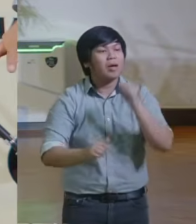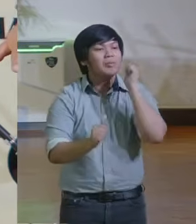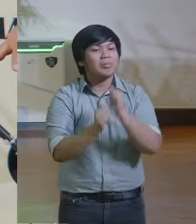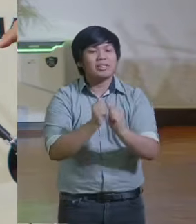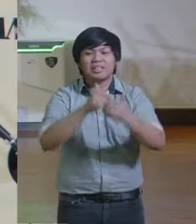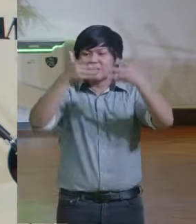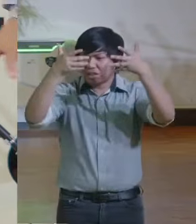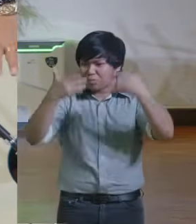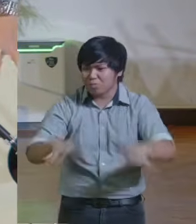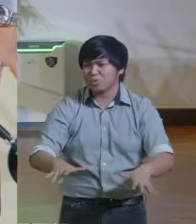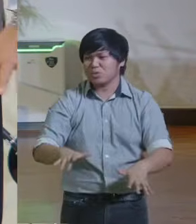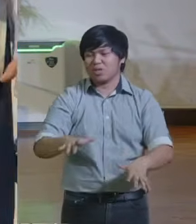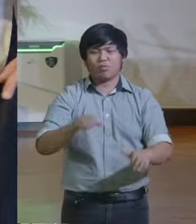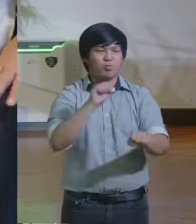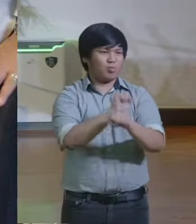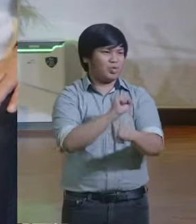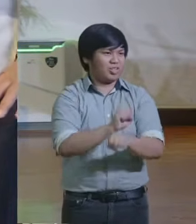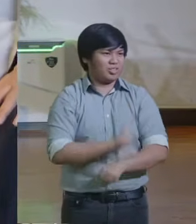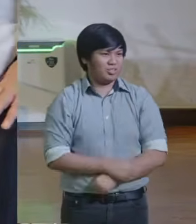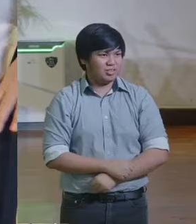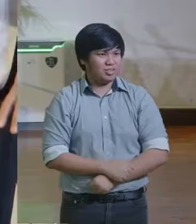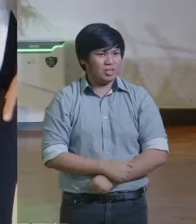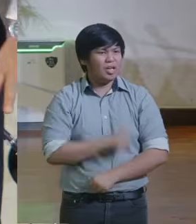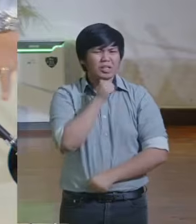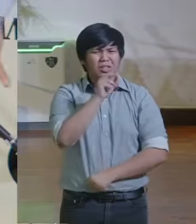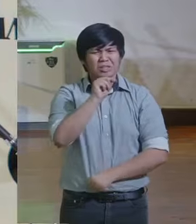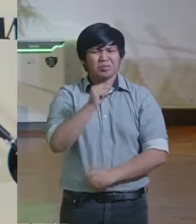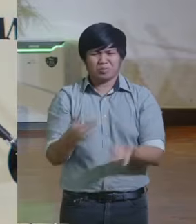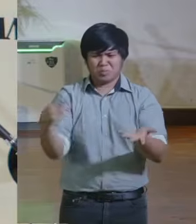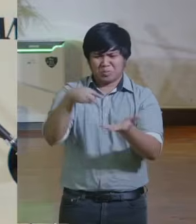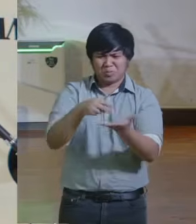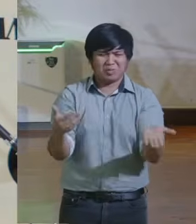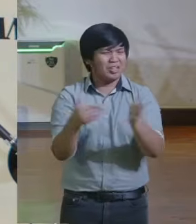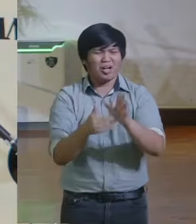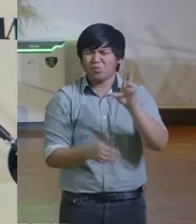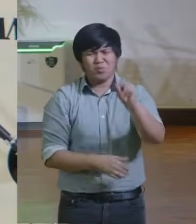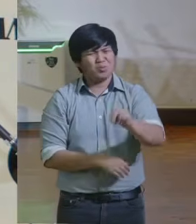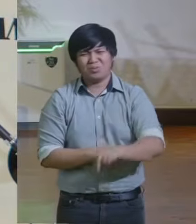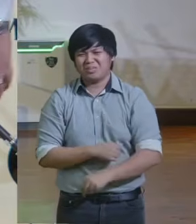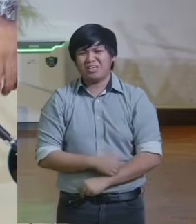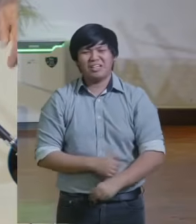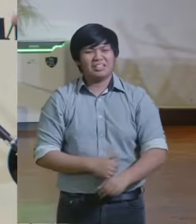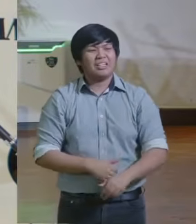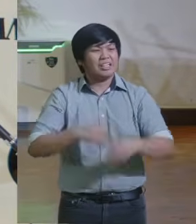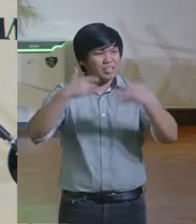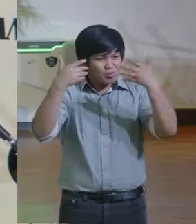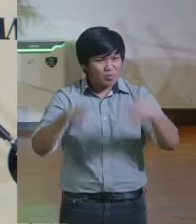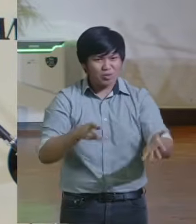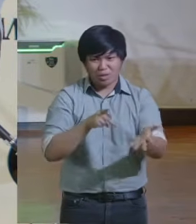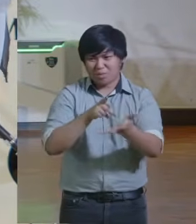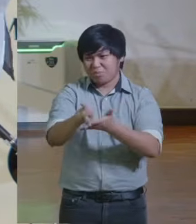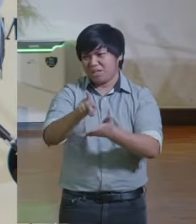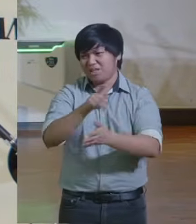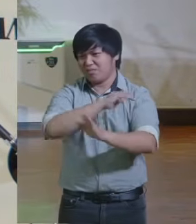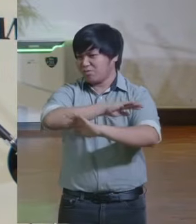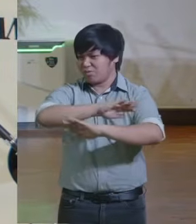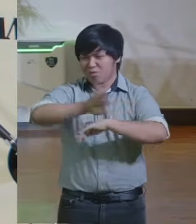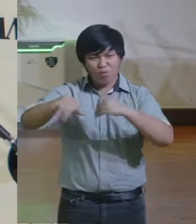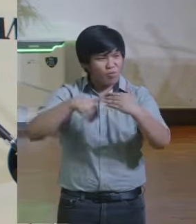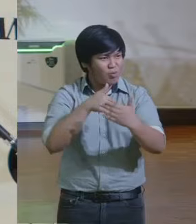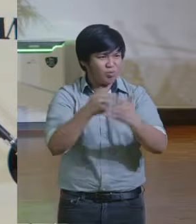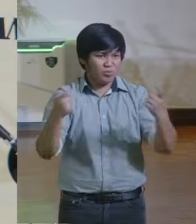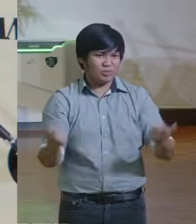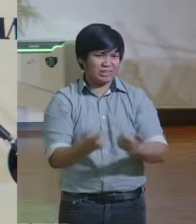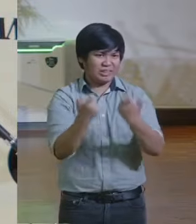gawain. Kumpleto na po ang ating pagbabayad ng ating sala sa krus sapagkat binayaran niya para sa atin as